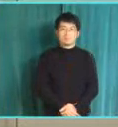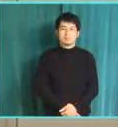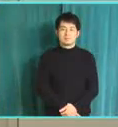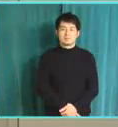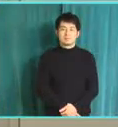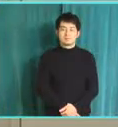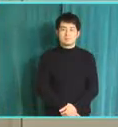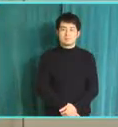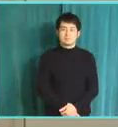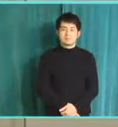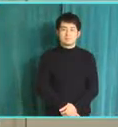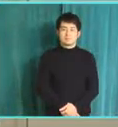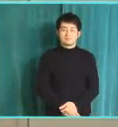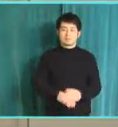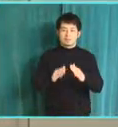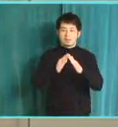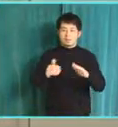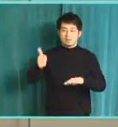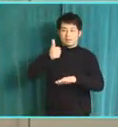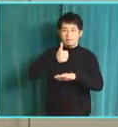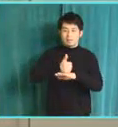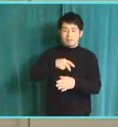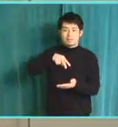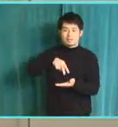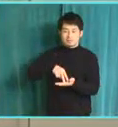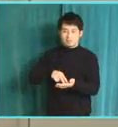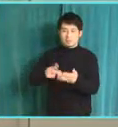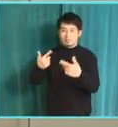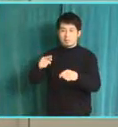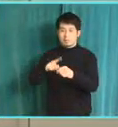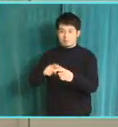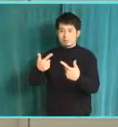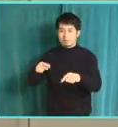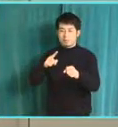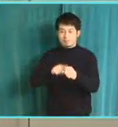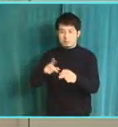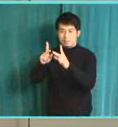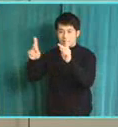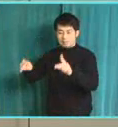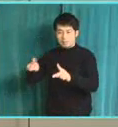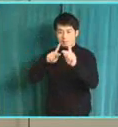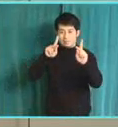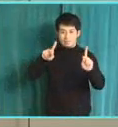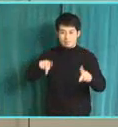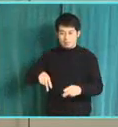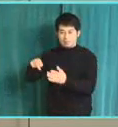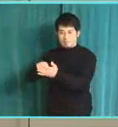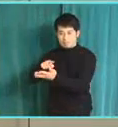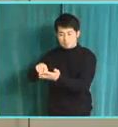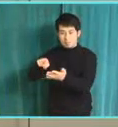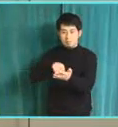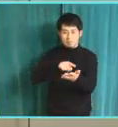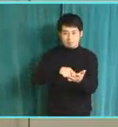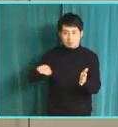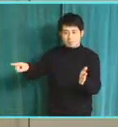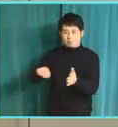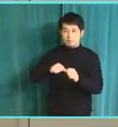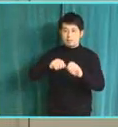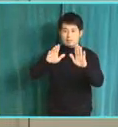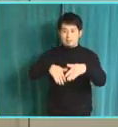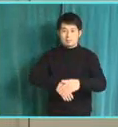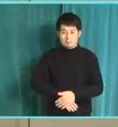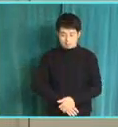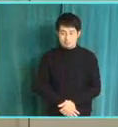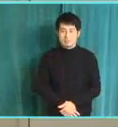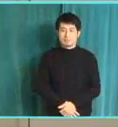、私なりにこう毎年課題を持って、一つずつできることからというところで、院長として